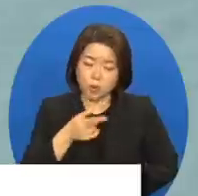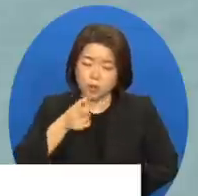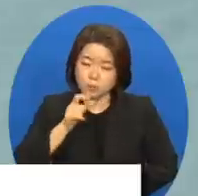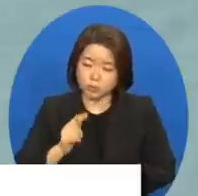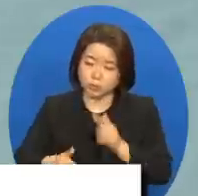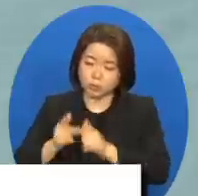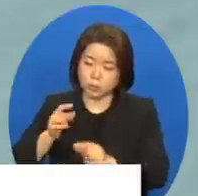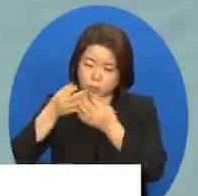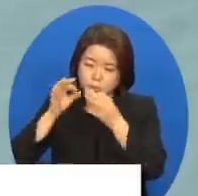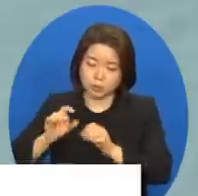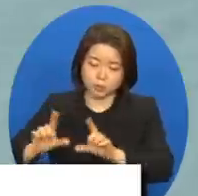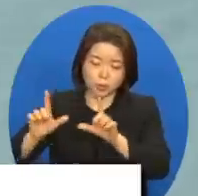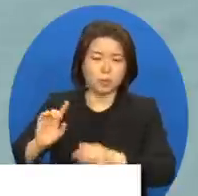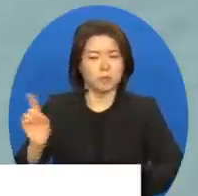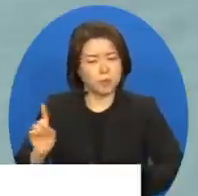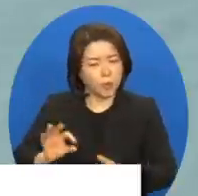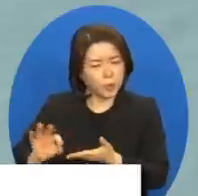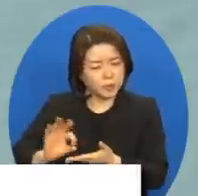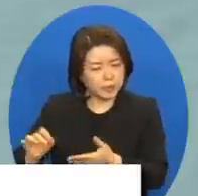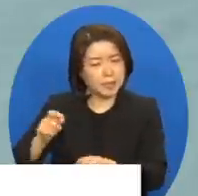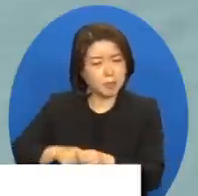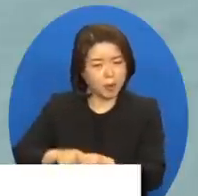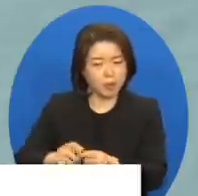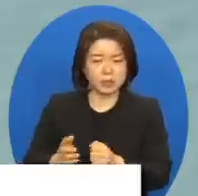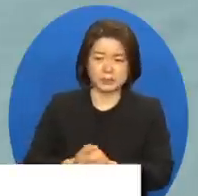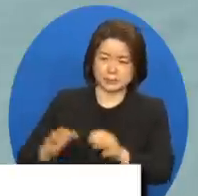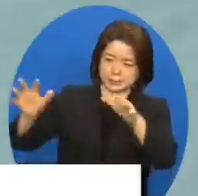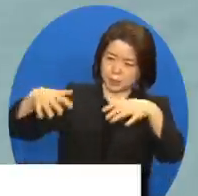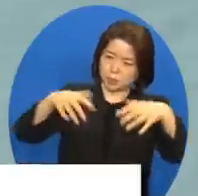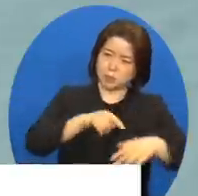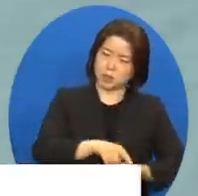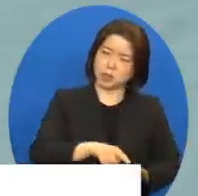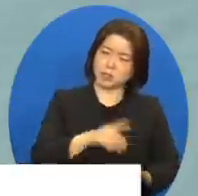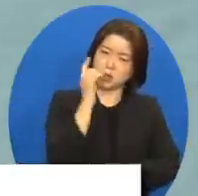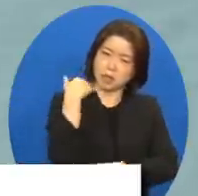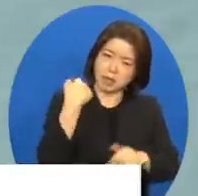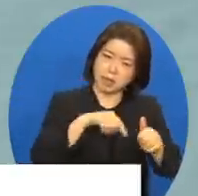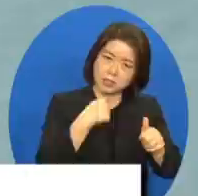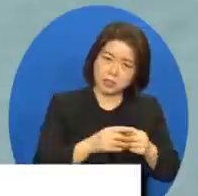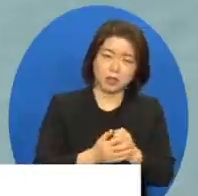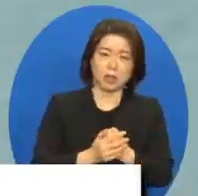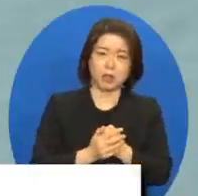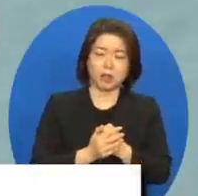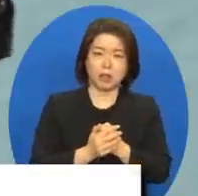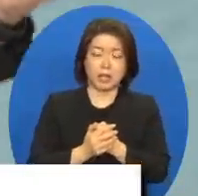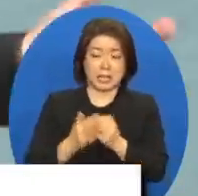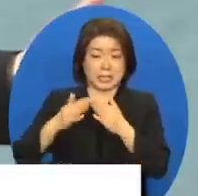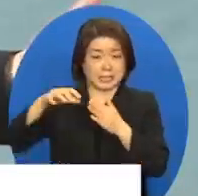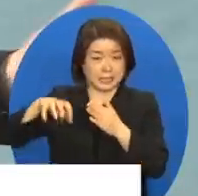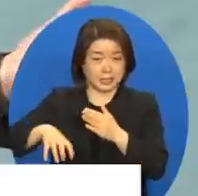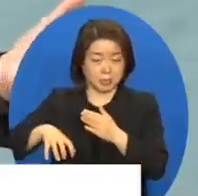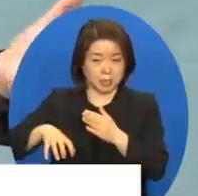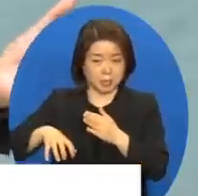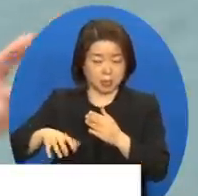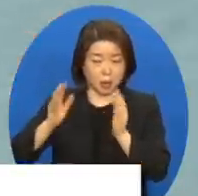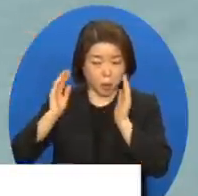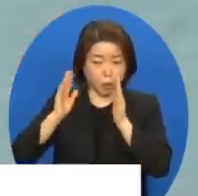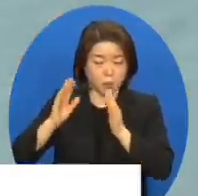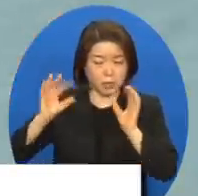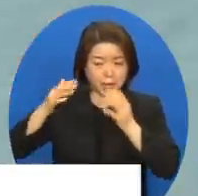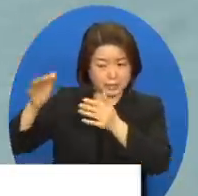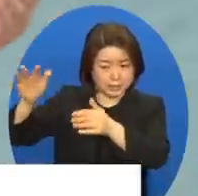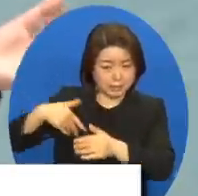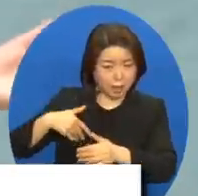불러다가 무슨 성경을 여기서 가르쳐야 되나, 홈스쿨링하는 가정을 위해서 써야 되나,